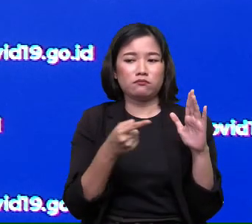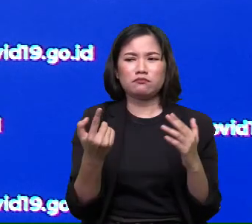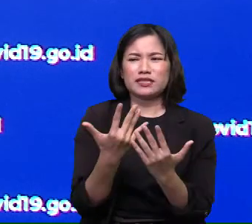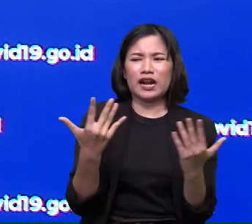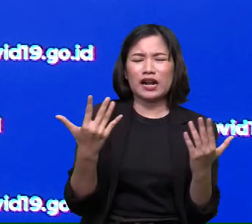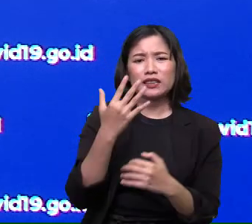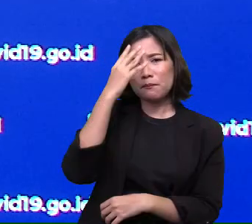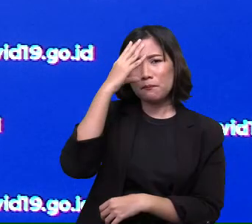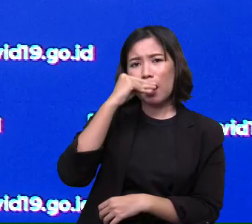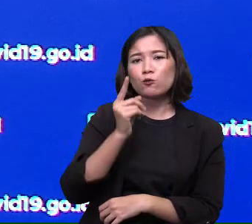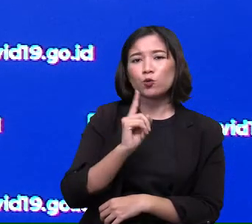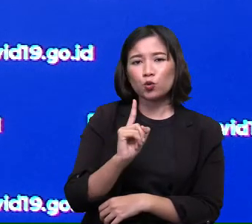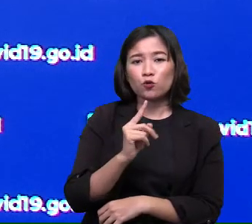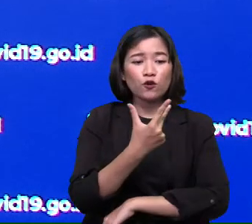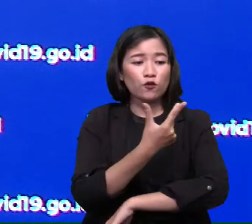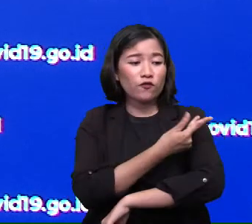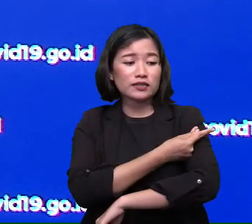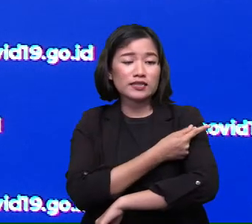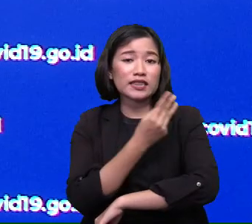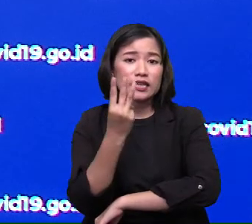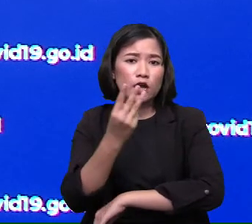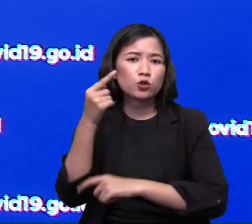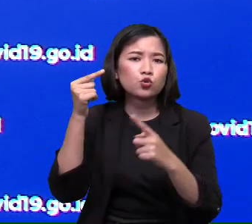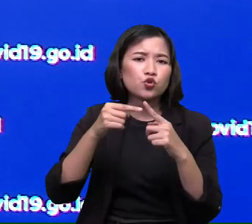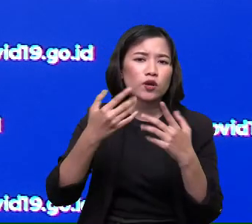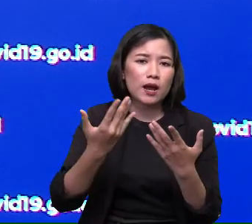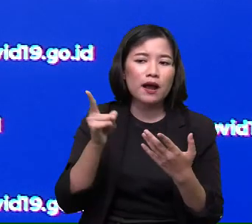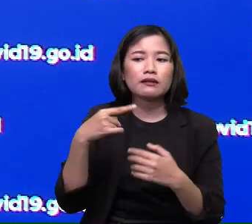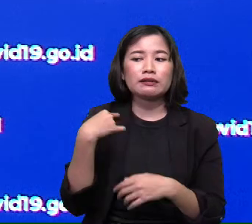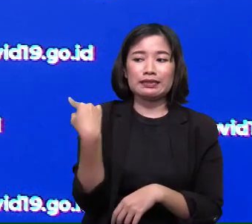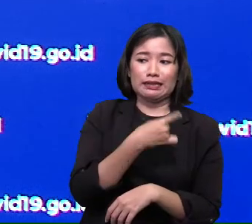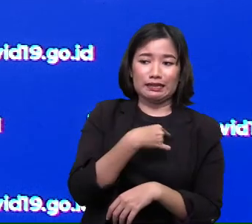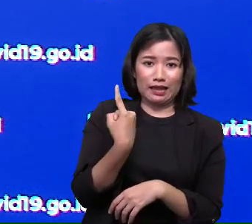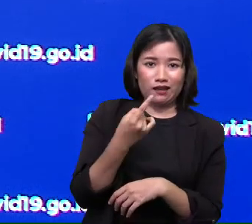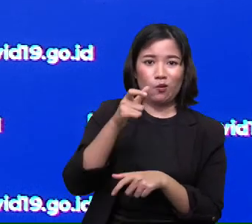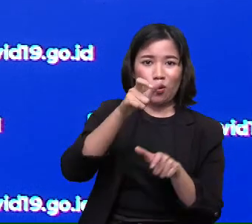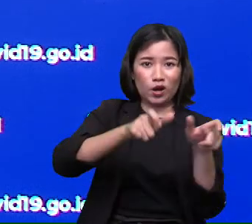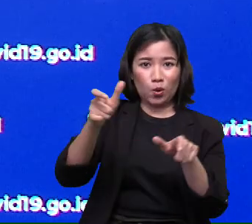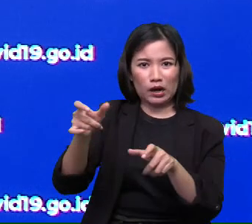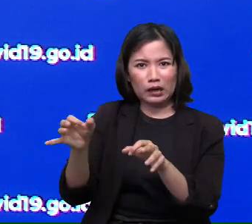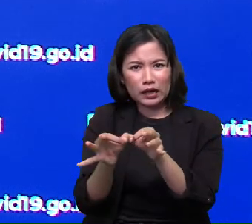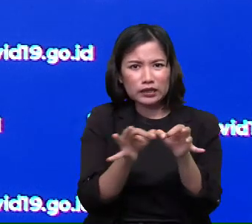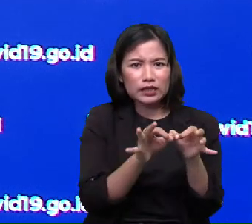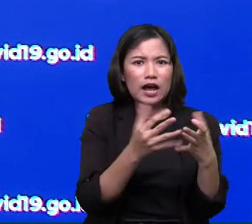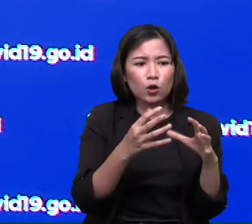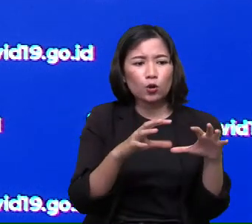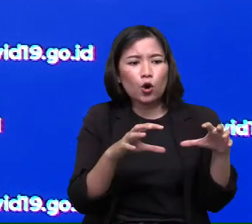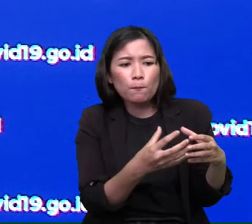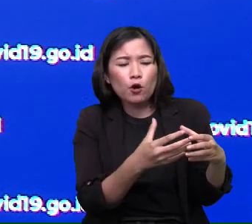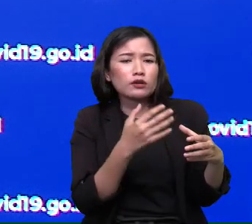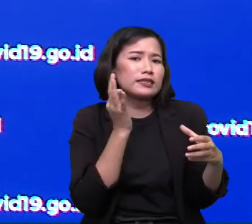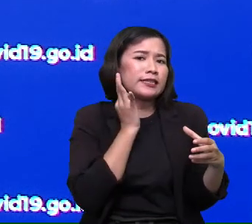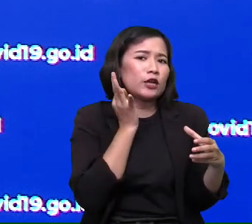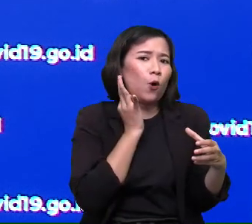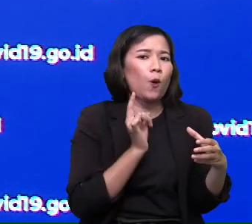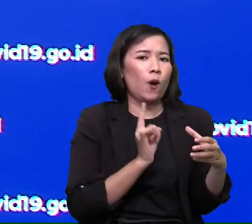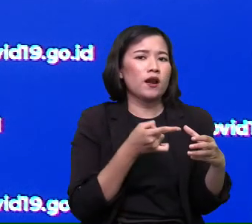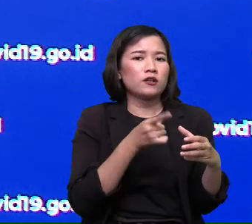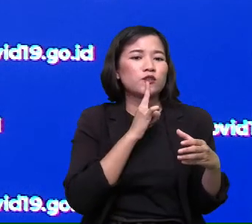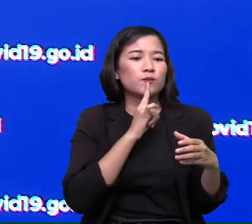bahwa divaksin Booster semata-mata agar kita dan orang terdekat khususnya populasi beresiko lebih terlindungi dari